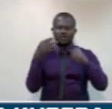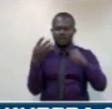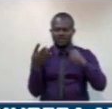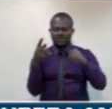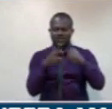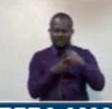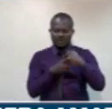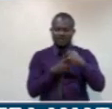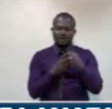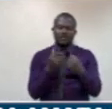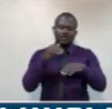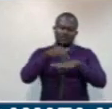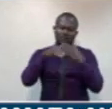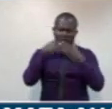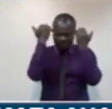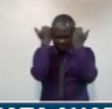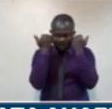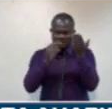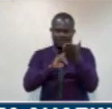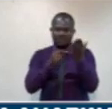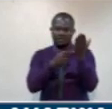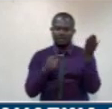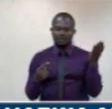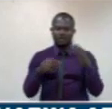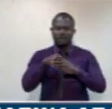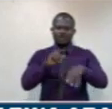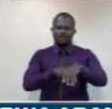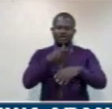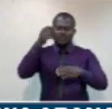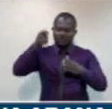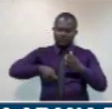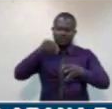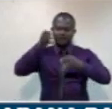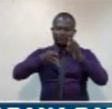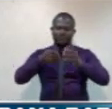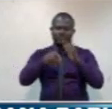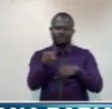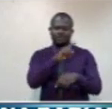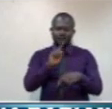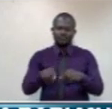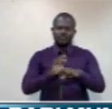87,687 byaregewe inkiko hifashishijwe ikoranabuhanga mu gihe haciwe imanza nshinjabyaha